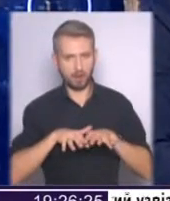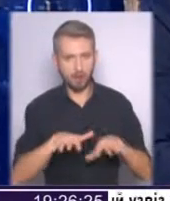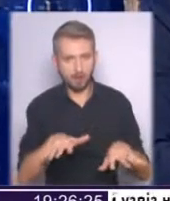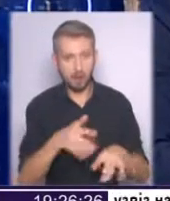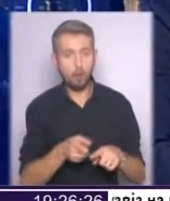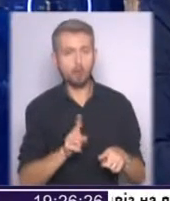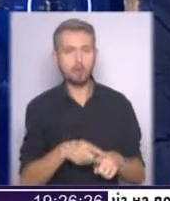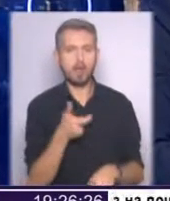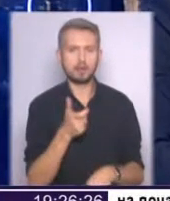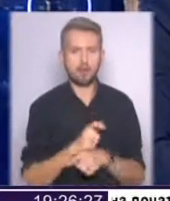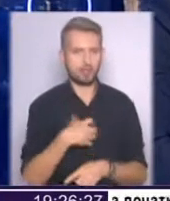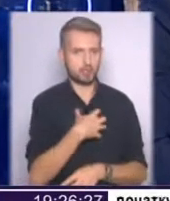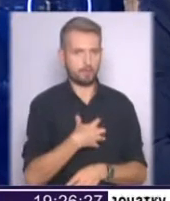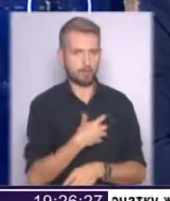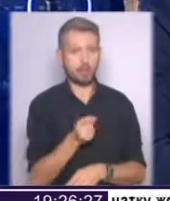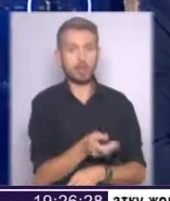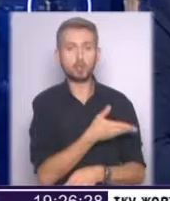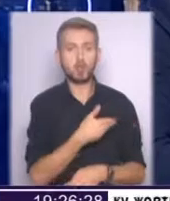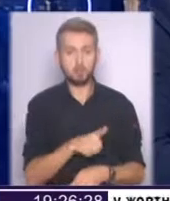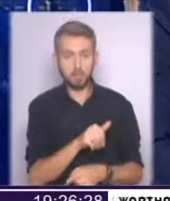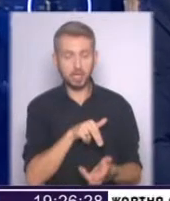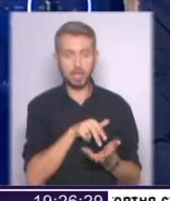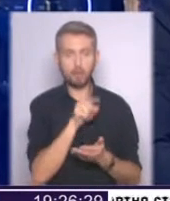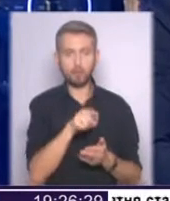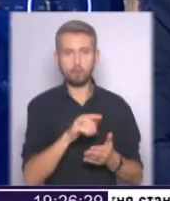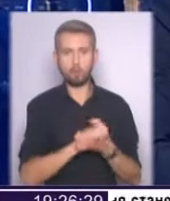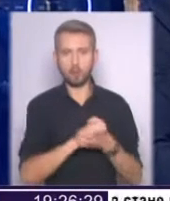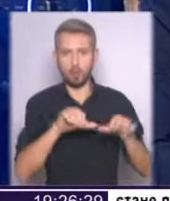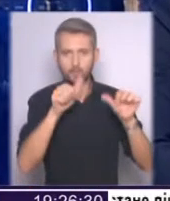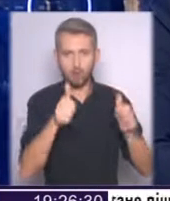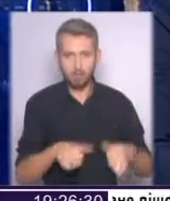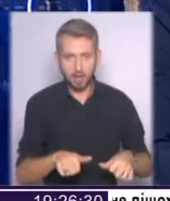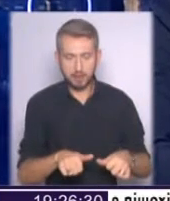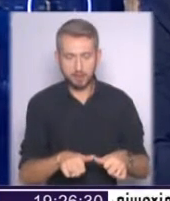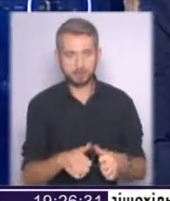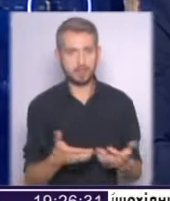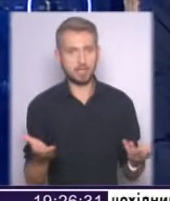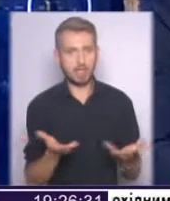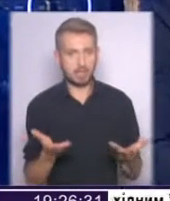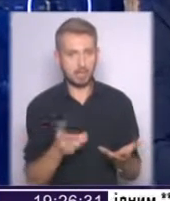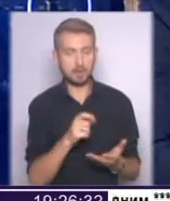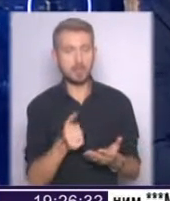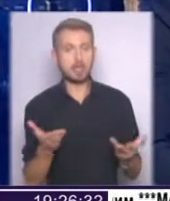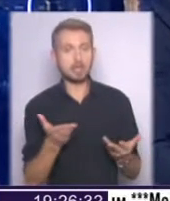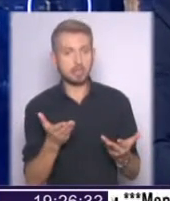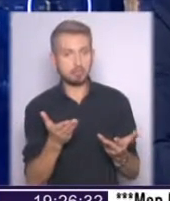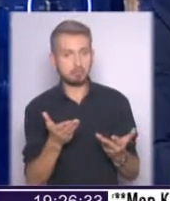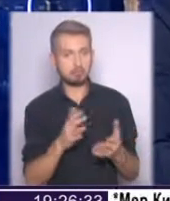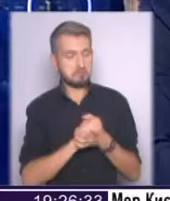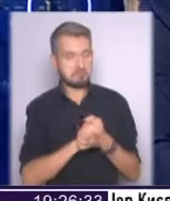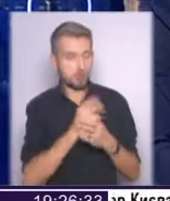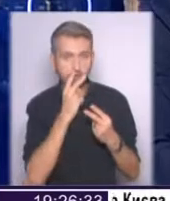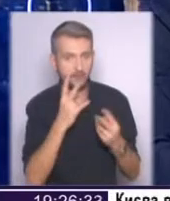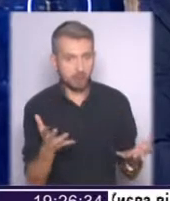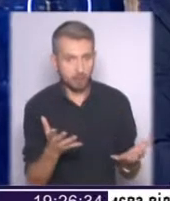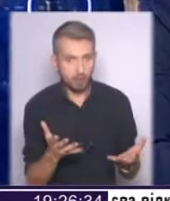ключове, найважливіше. І те, що ми йдемо в цьому мирному форматі, власне кажучи, який, за яким принципі то миру, не видно, на